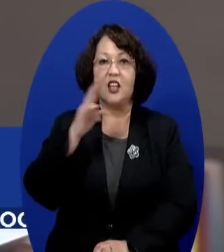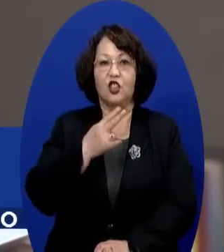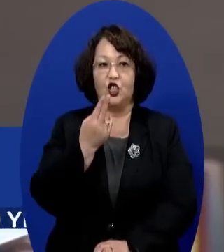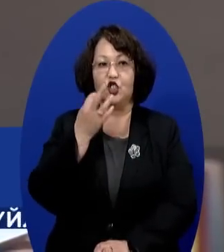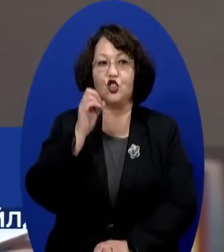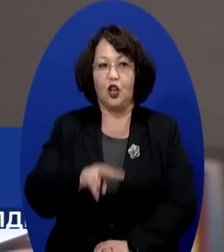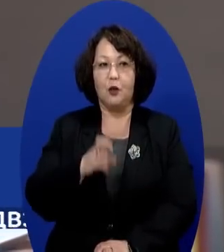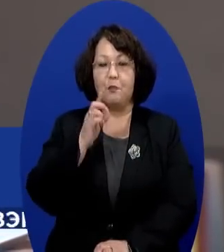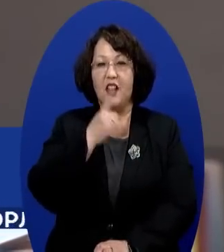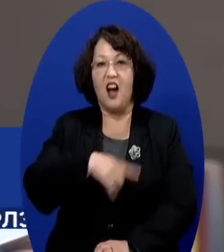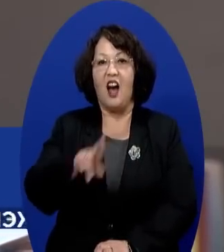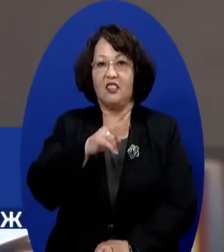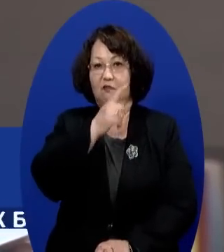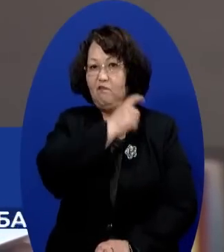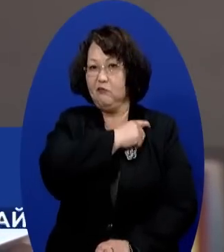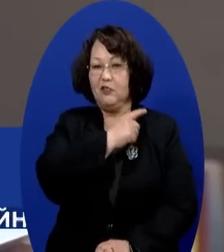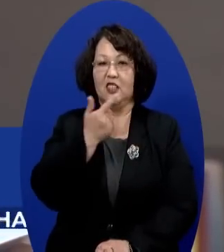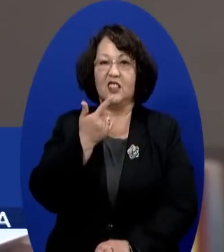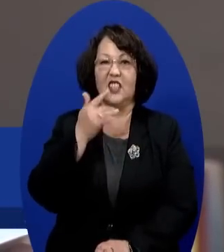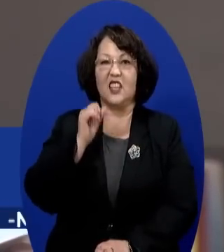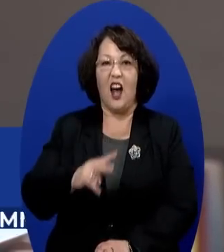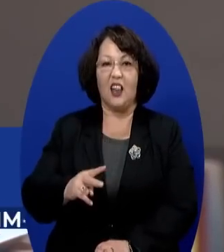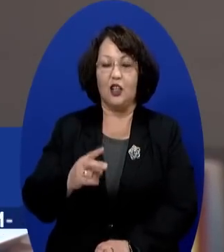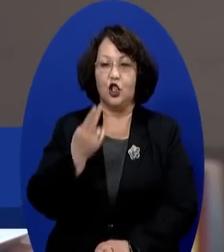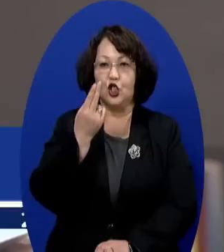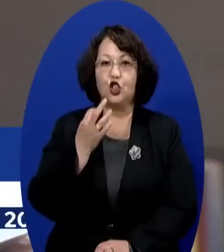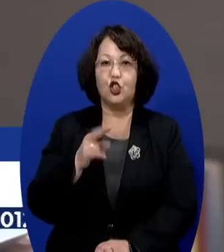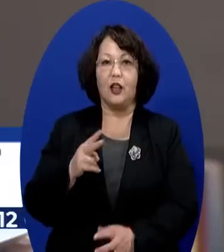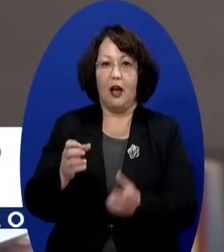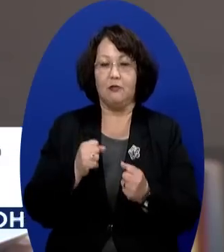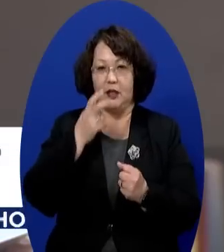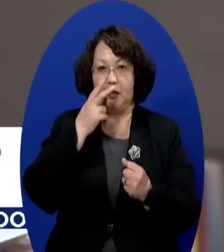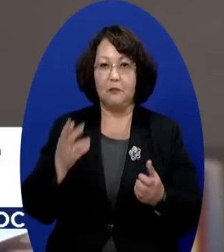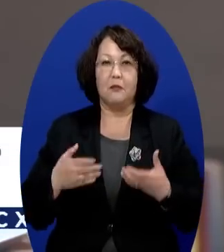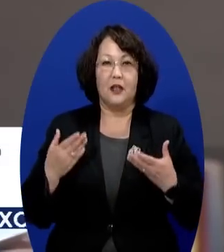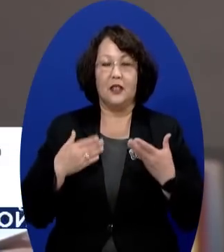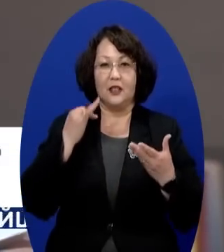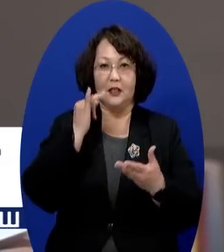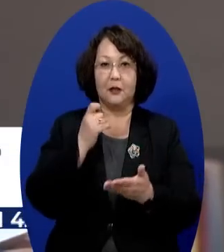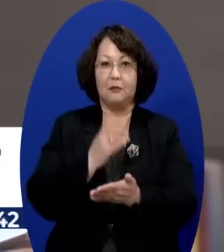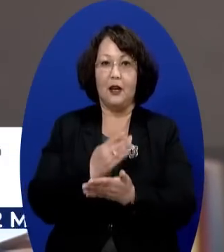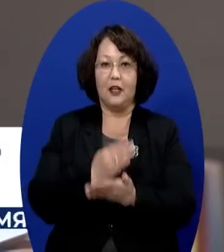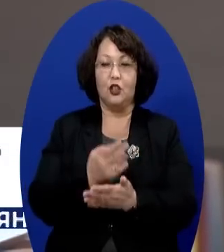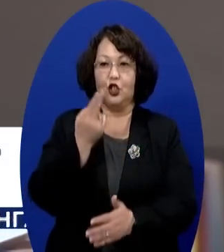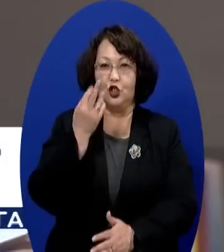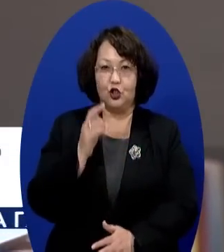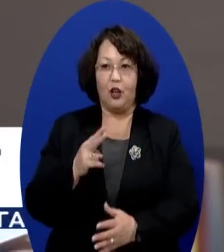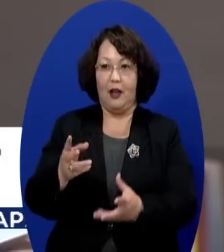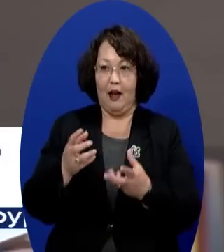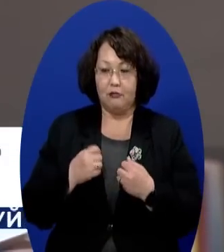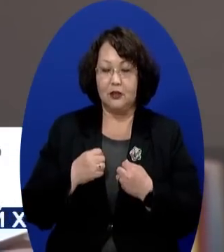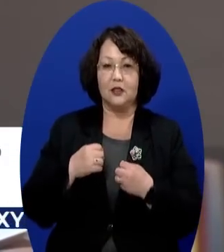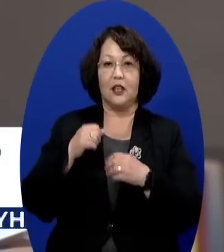генерал гэд энэ эрхэм хүндтэй цолыг хүртсэндээ маш их баяртай байна. Энэ цолныхоо ачааг